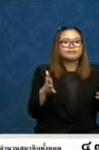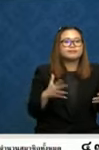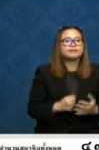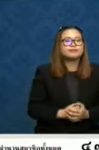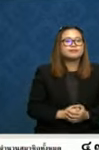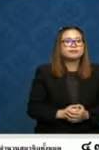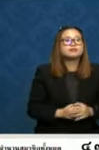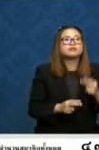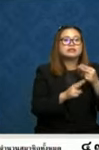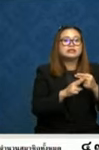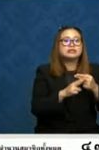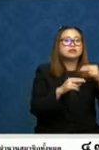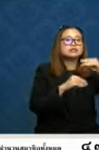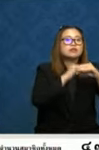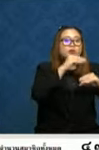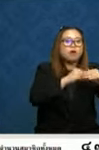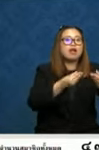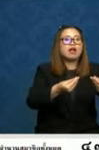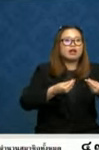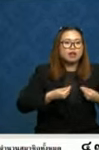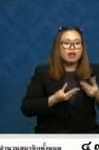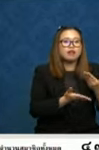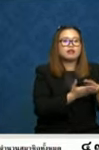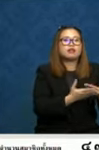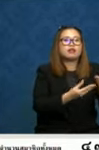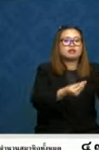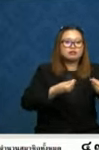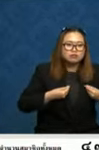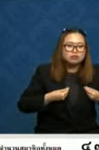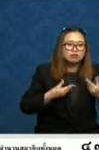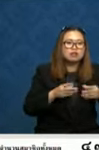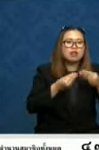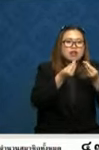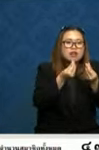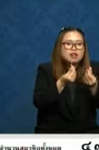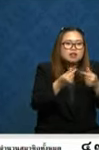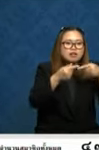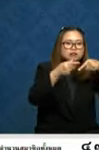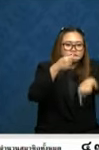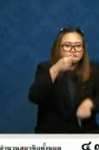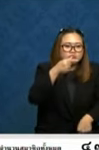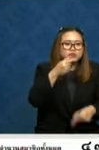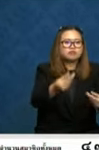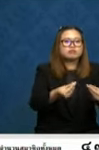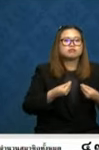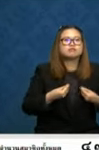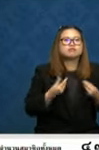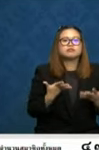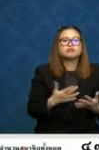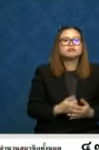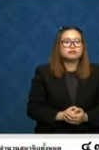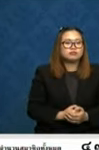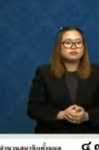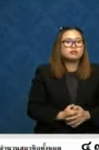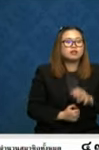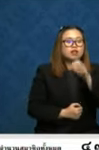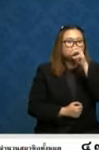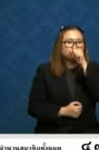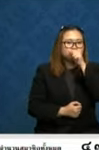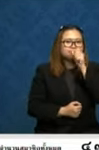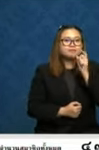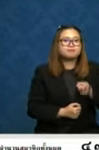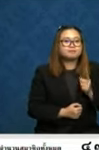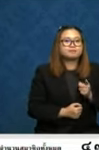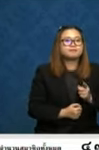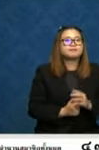ามีแต่ชื่อโครงการและจำนวนเงินงบประมาณเท่านั้นนะคะกรรมาธิการหลายท่านก็ได้ตั้งข้อสังเกตไปแล้วว่าอะไรที่ไม่ได้รับจริงๆเนี่ยก็ไม่อย